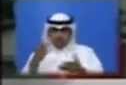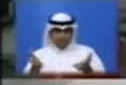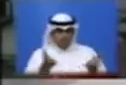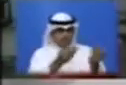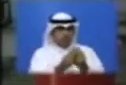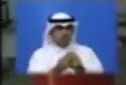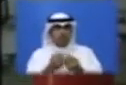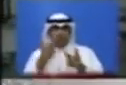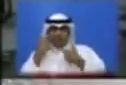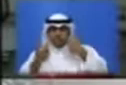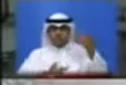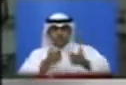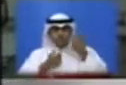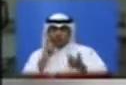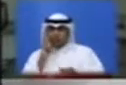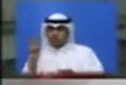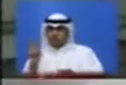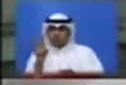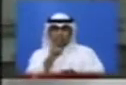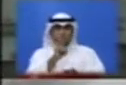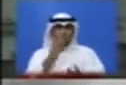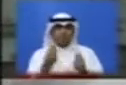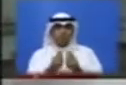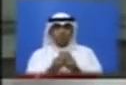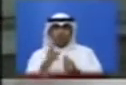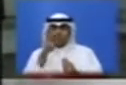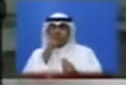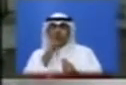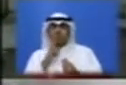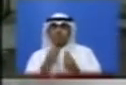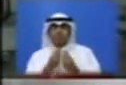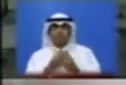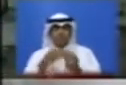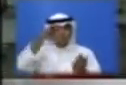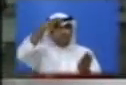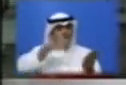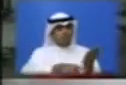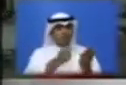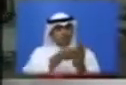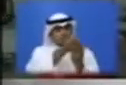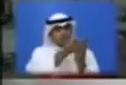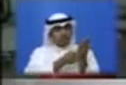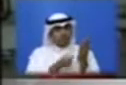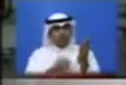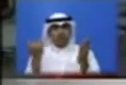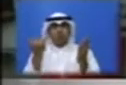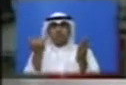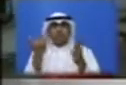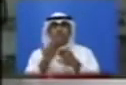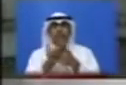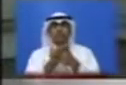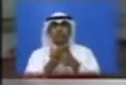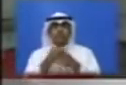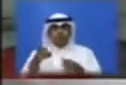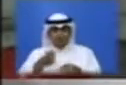طبعا احنا نراقب ونفتش اول شيء على القصابين وعمال النظافه على اساس يكون عندهم دفاتر صحيه. في حاله عدم حصولهم على الدفاتر الصحيه يتم عمل ضبط